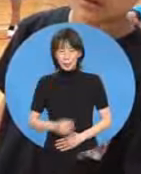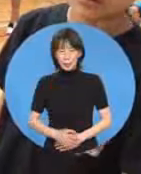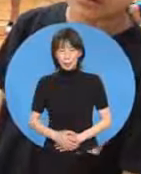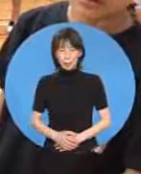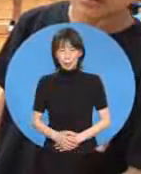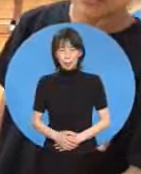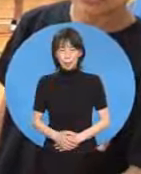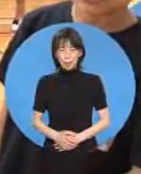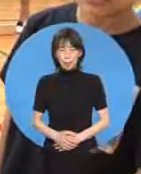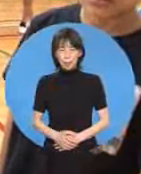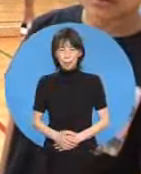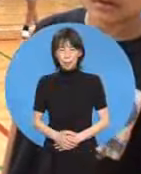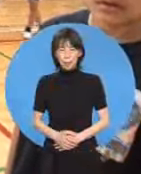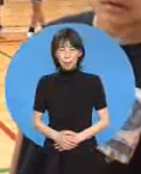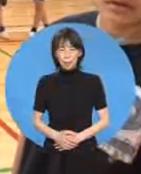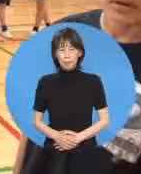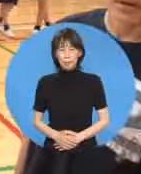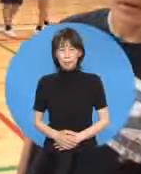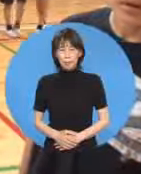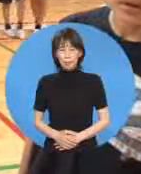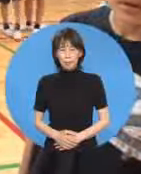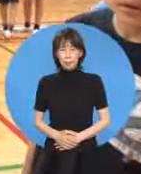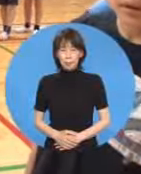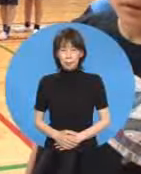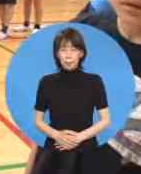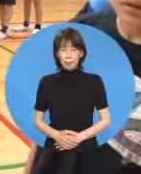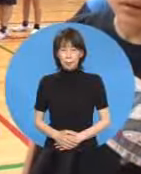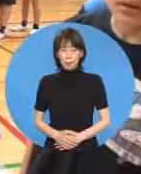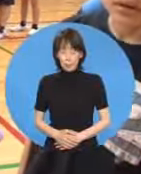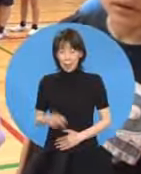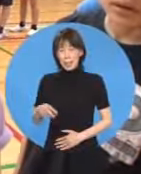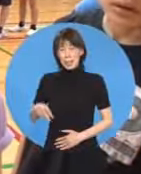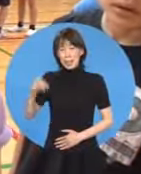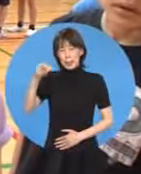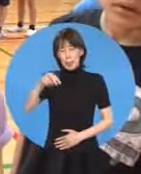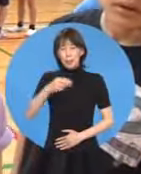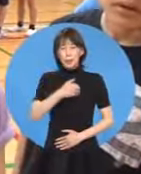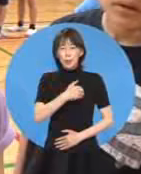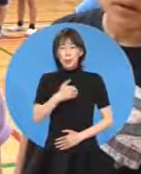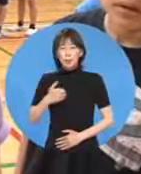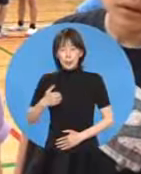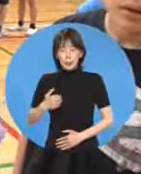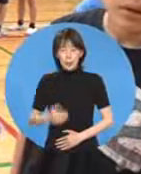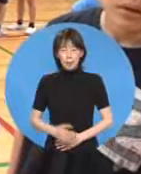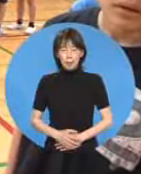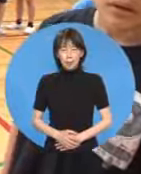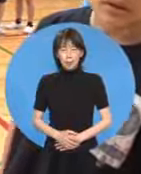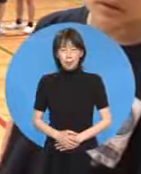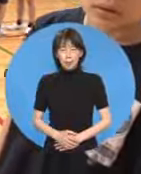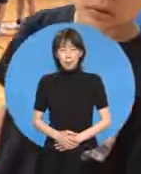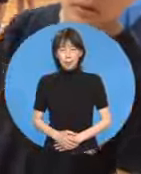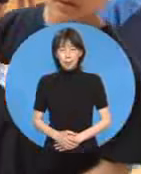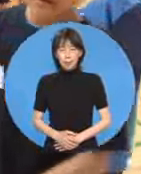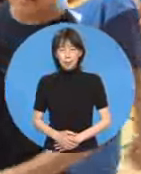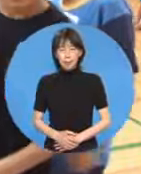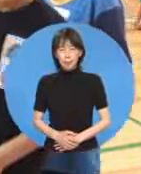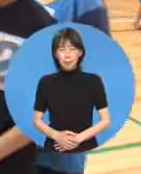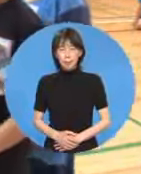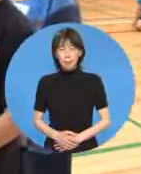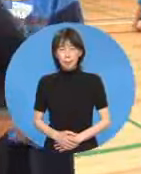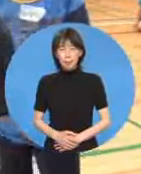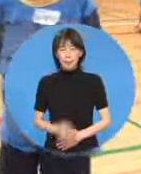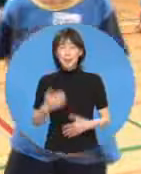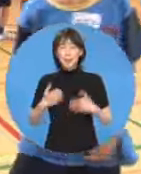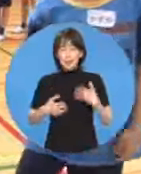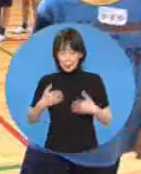ジャンプ先生に教えてもらってどんなことができるようになりましたかジャンプができるようになったでき